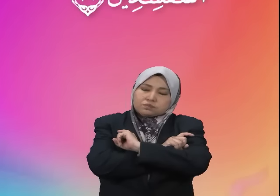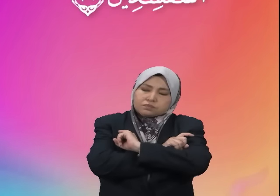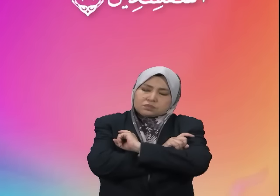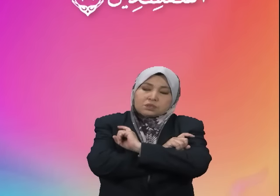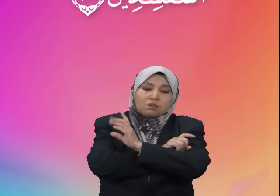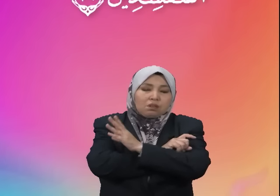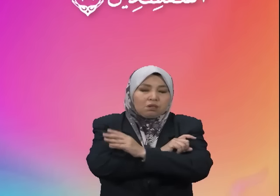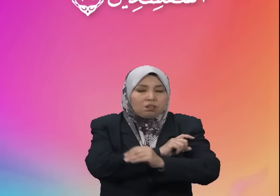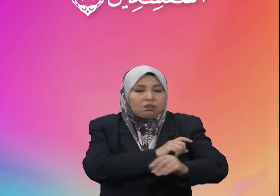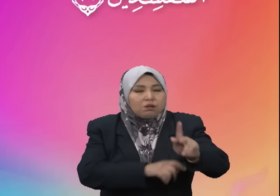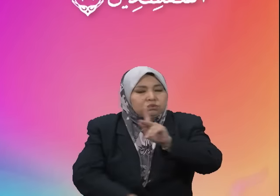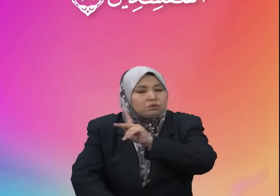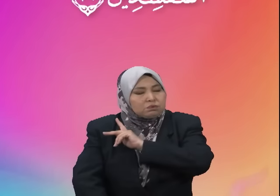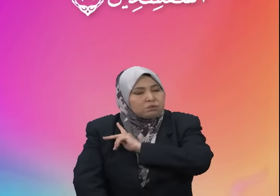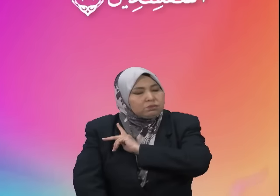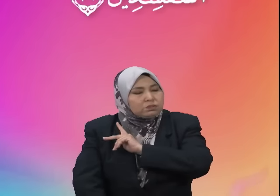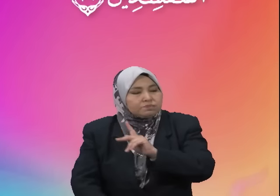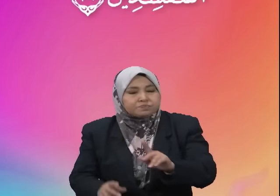fir'auna.